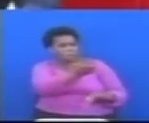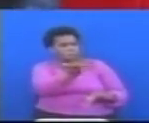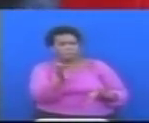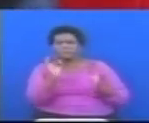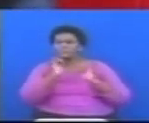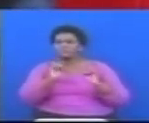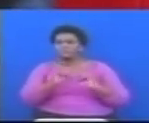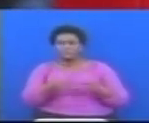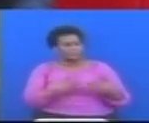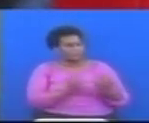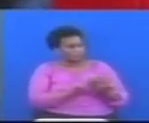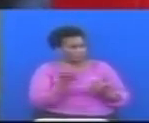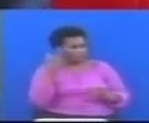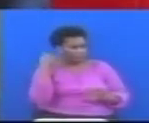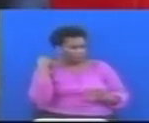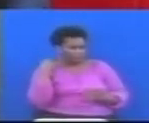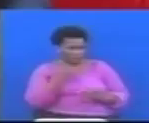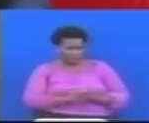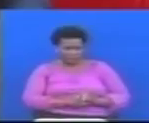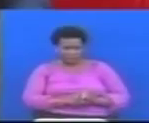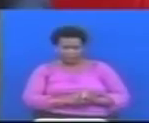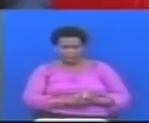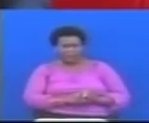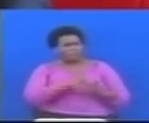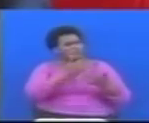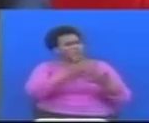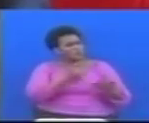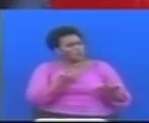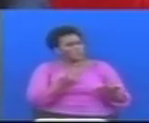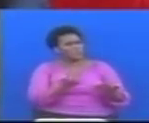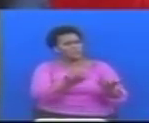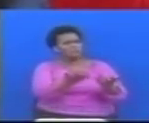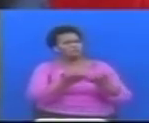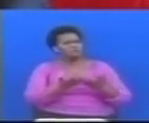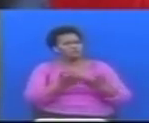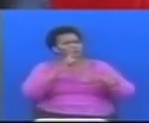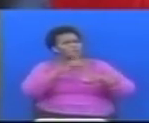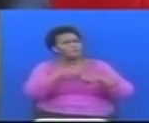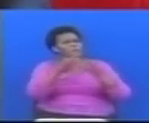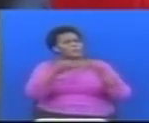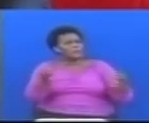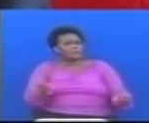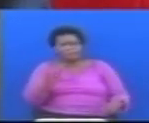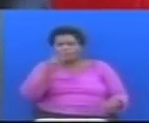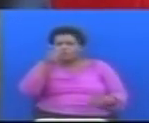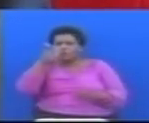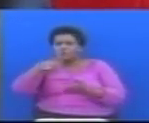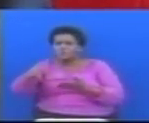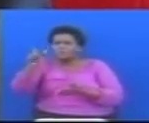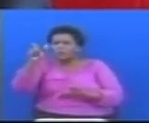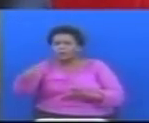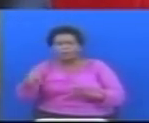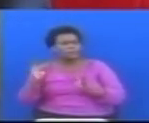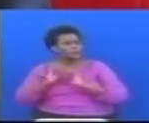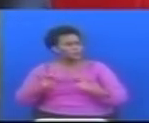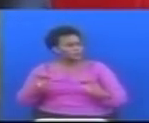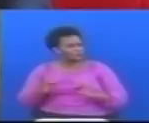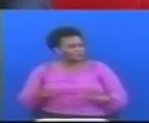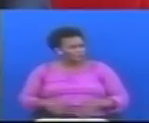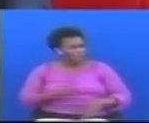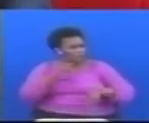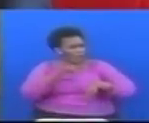ituambie ni kwa nini basi mmechukua muda mrefu, hamtaki kuwalipa wananchi hawa ili hali mnaenda kutekeleza miradi